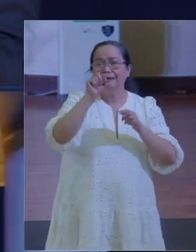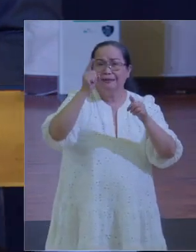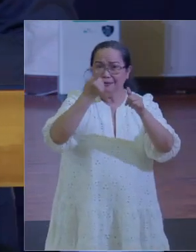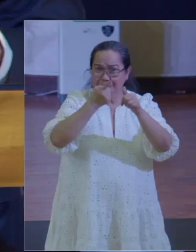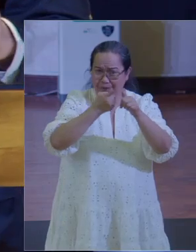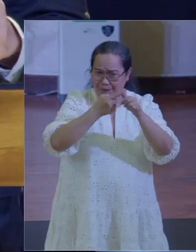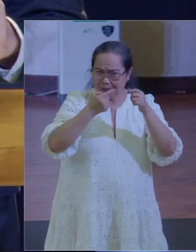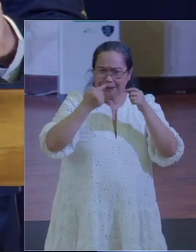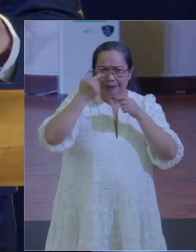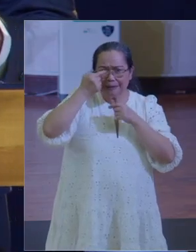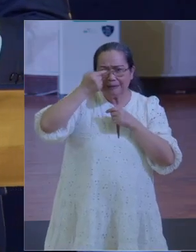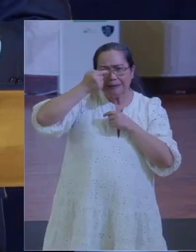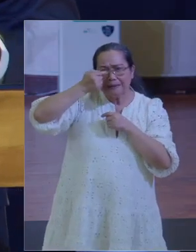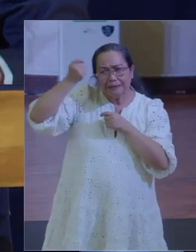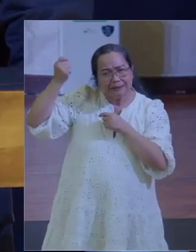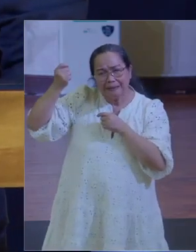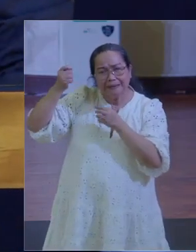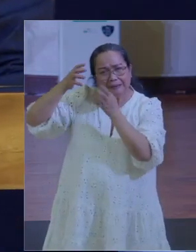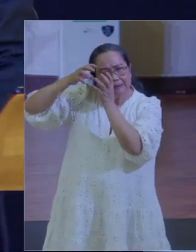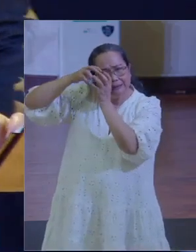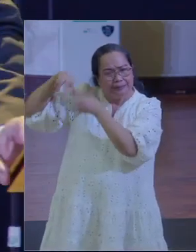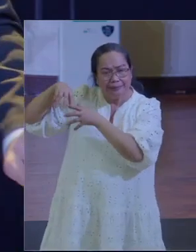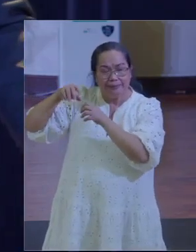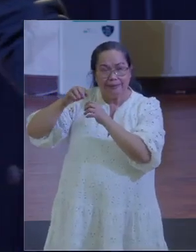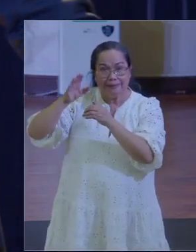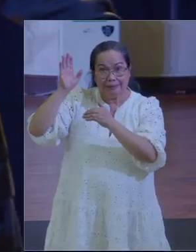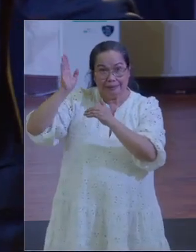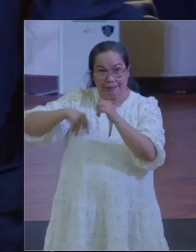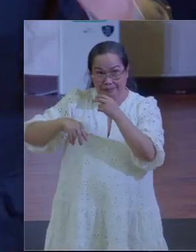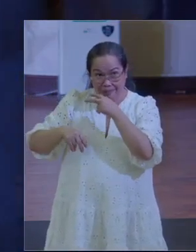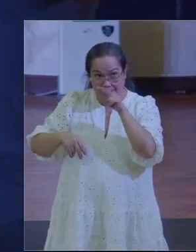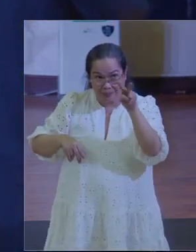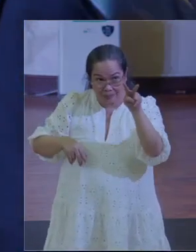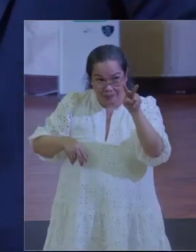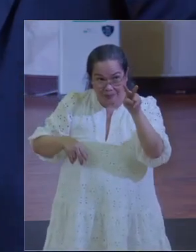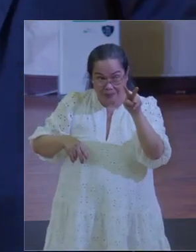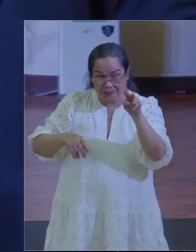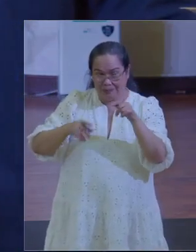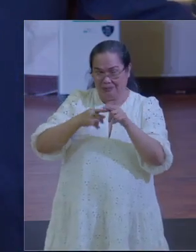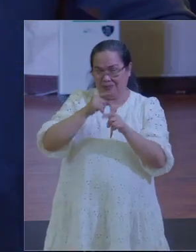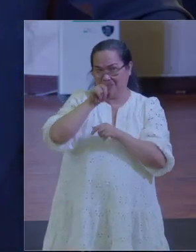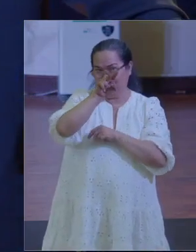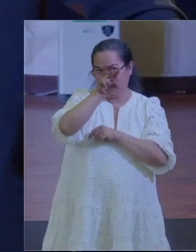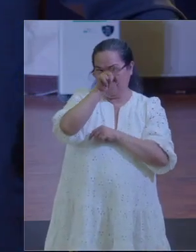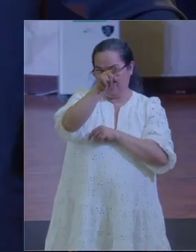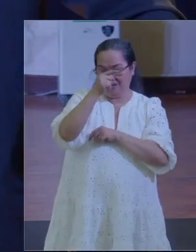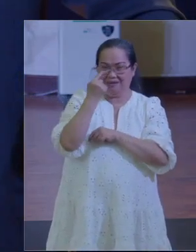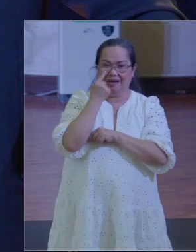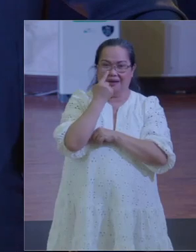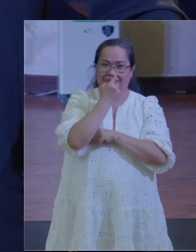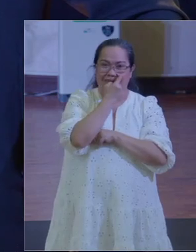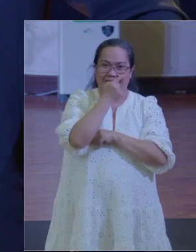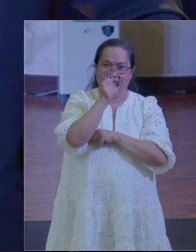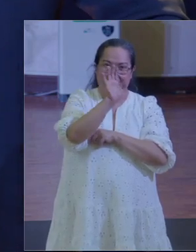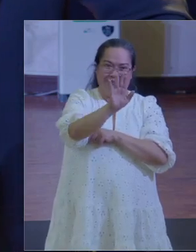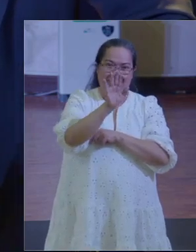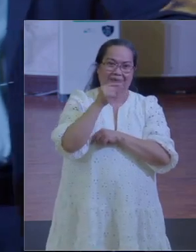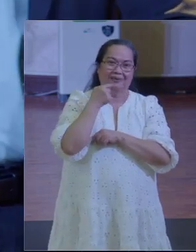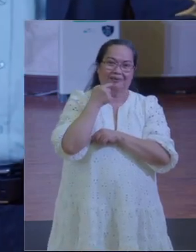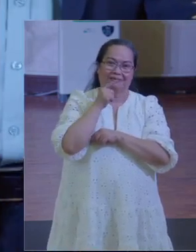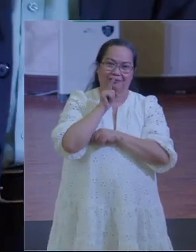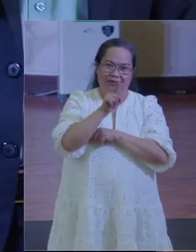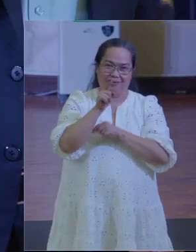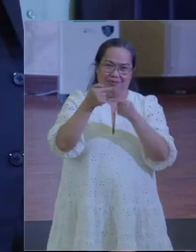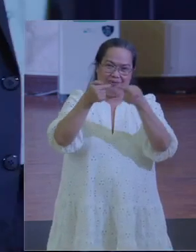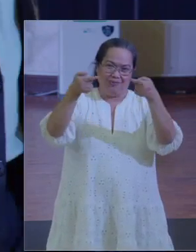yung muta mo bago mo pansinin, o yung troso mo, bago mo pansinin yung muta